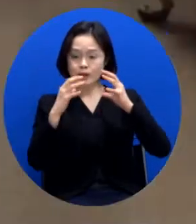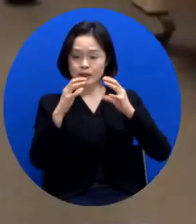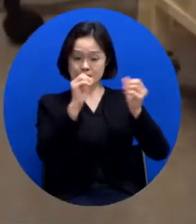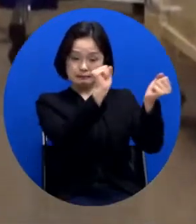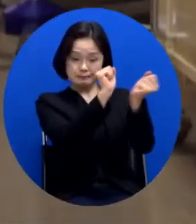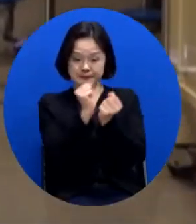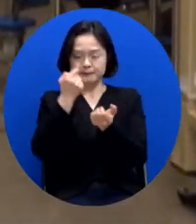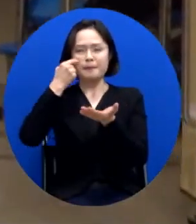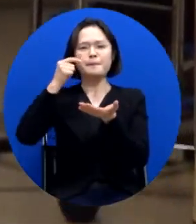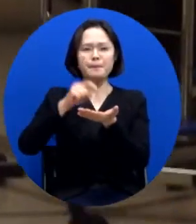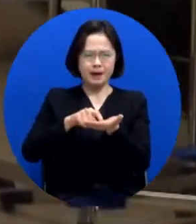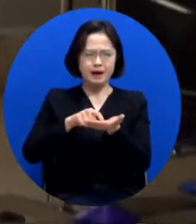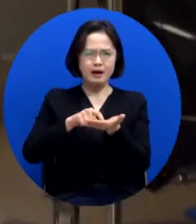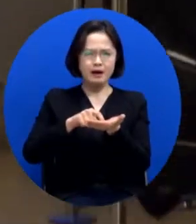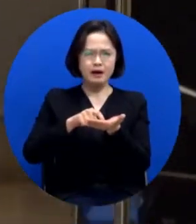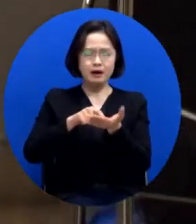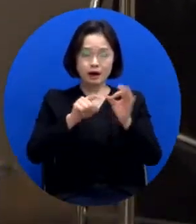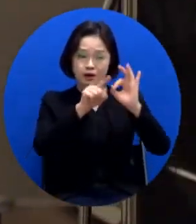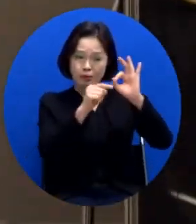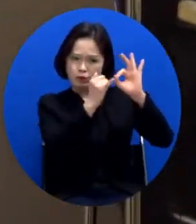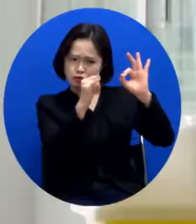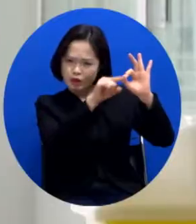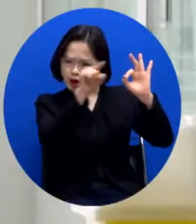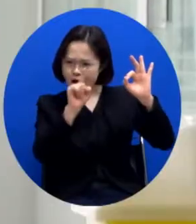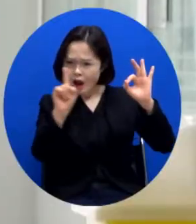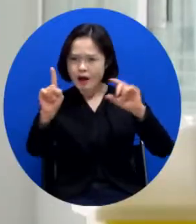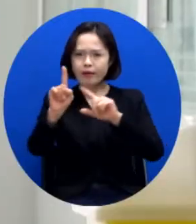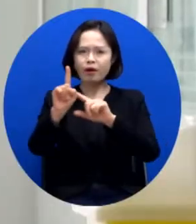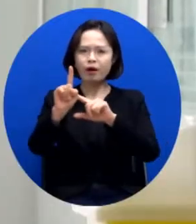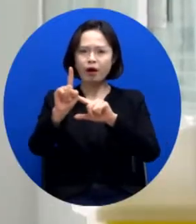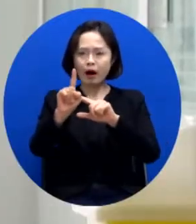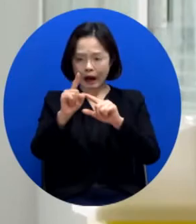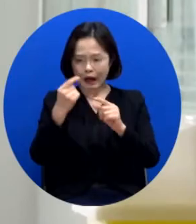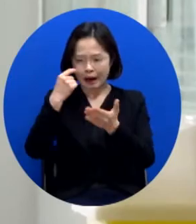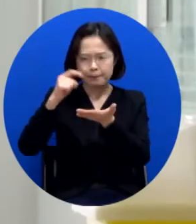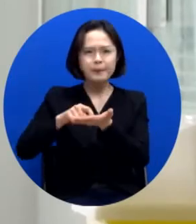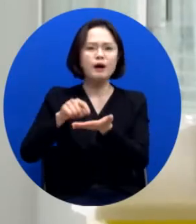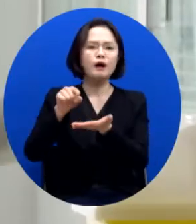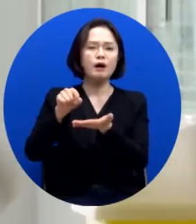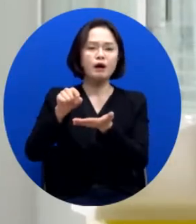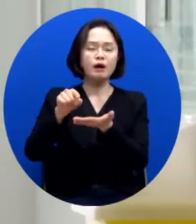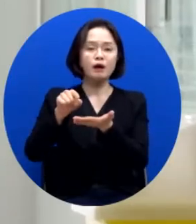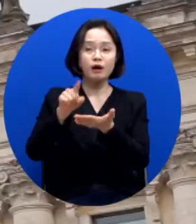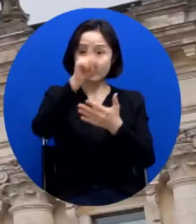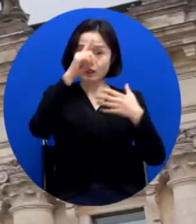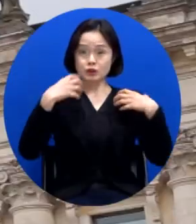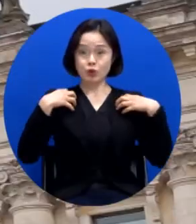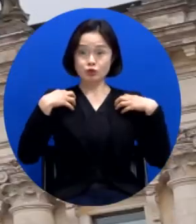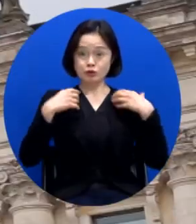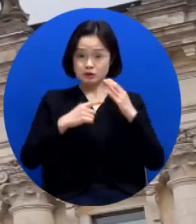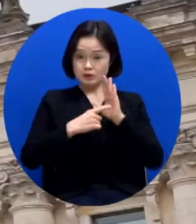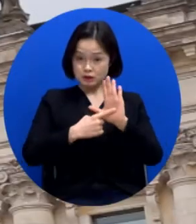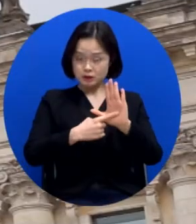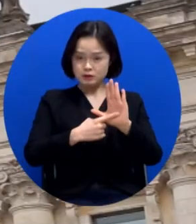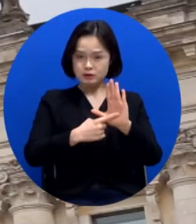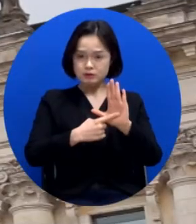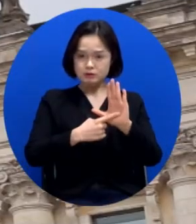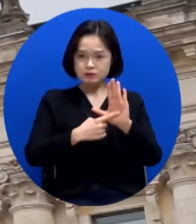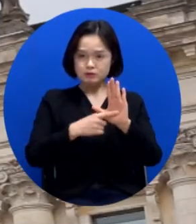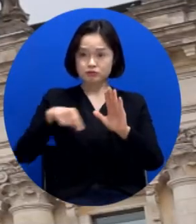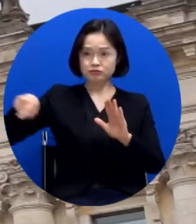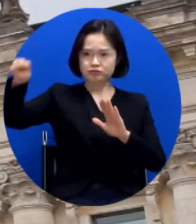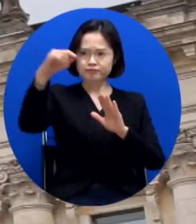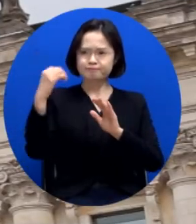중 1명이 변이 바이러스에 감염된 것으로 확인됐습니다. 그 때문에 독일 연방정부는 또한번 전면